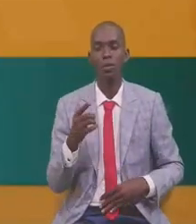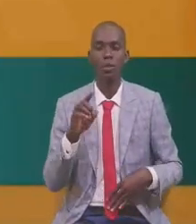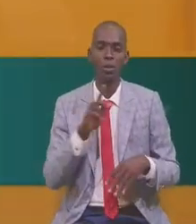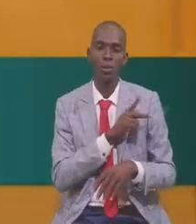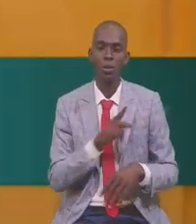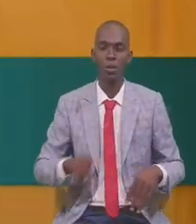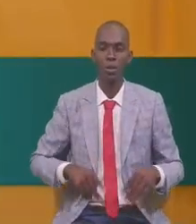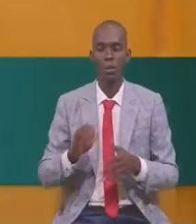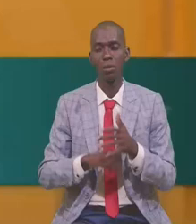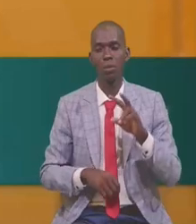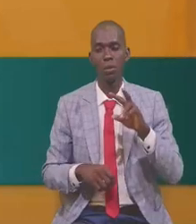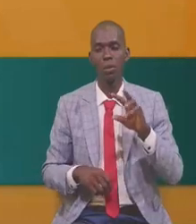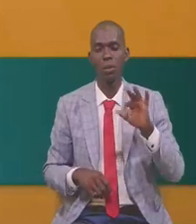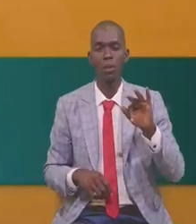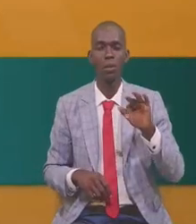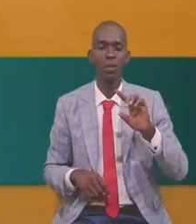En 1 Roi 19.